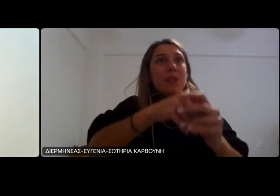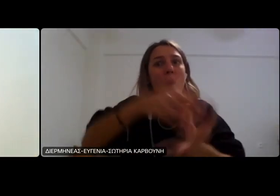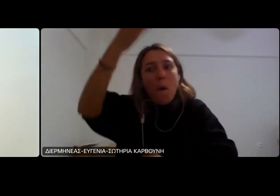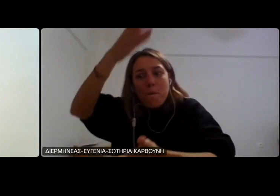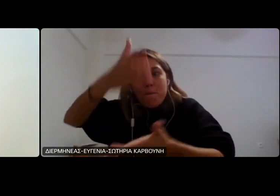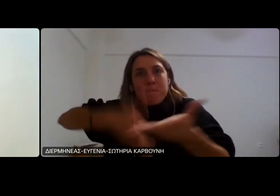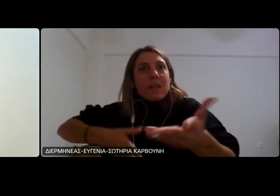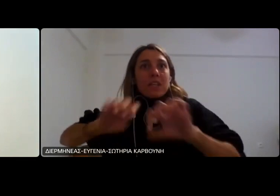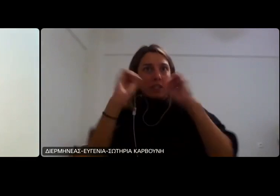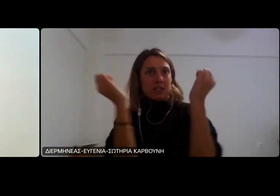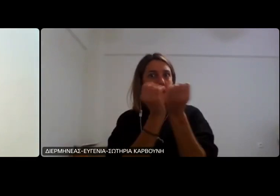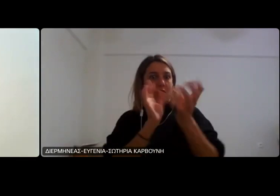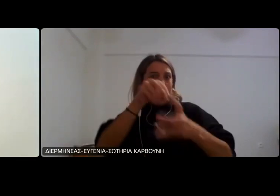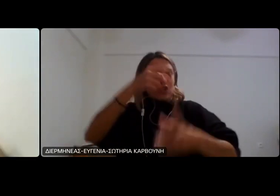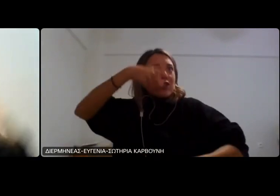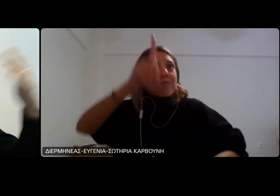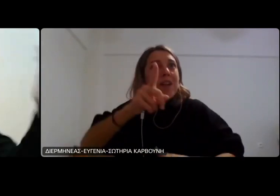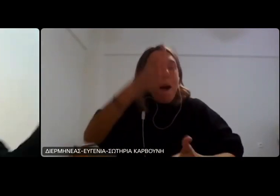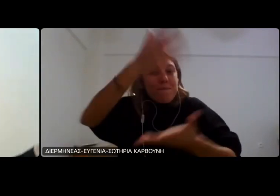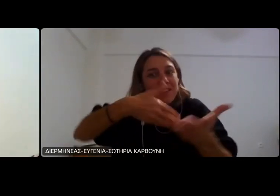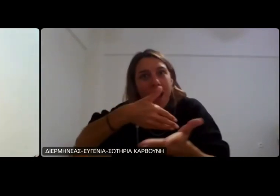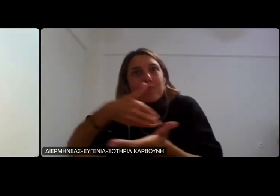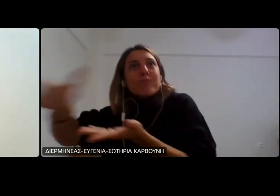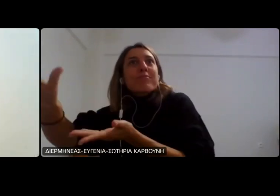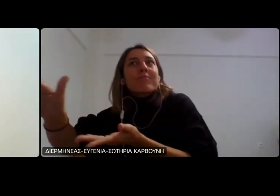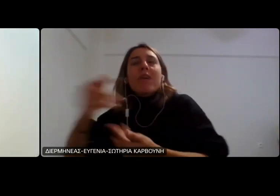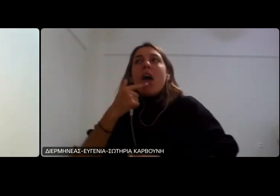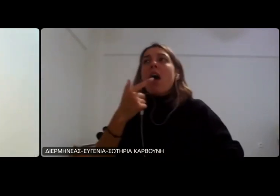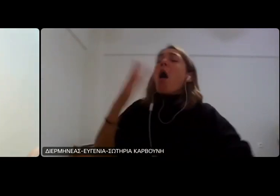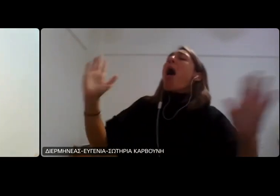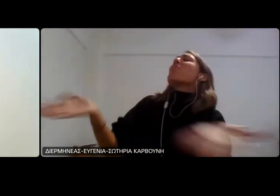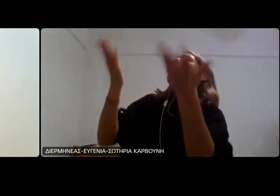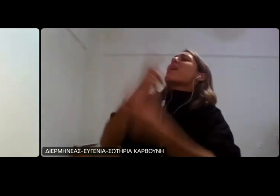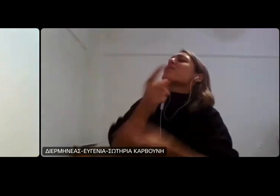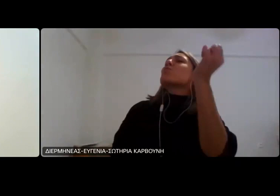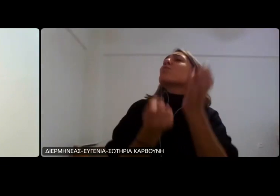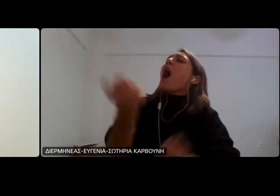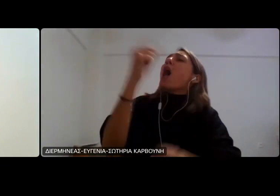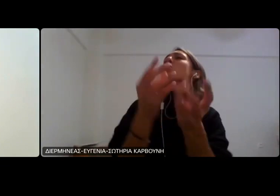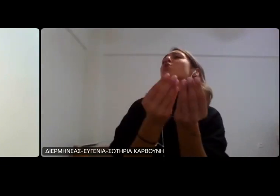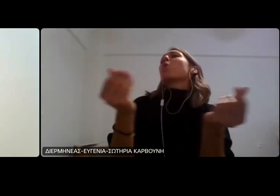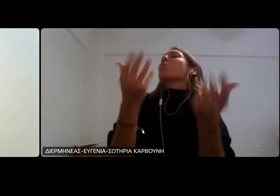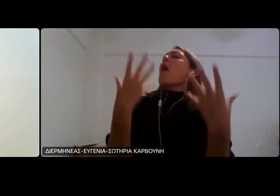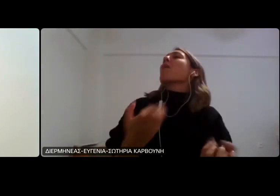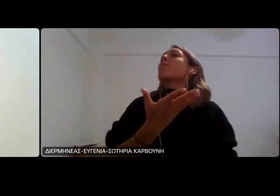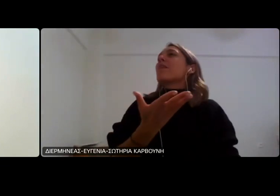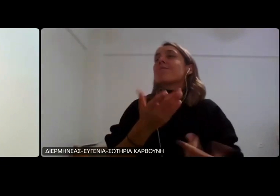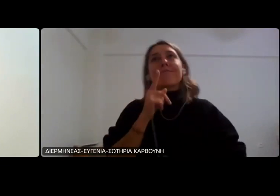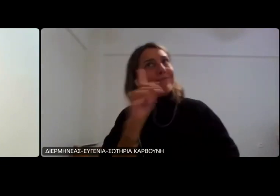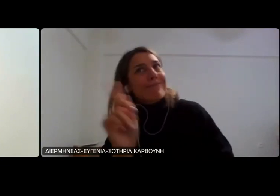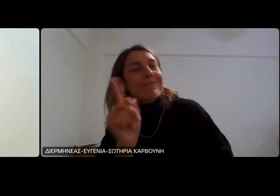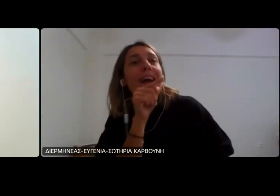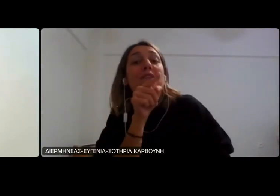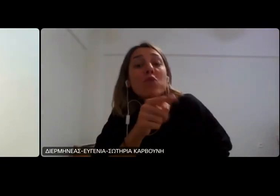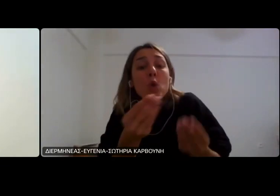σημερινή εκδήλωση, δεν νομίζω ότι θα πει κανείς, δεν πειράζει, είναι άλλος ένας τρόπος. Εδώ μιλάμε για έναν τρόπο, ο οποίος αποτελεί